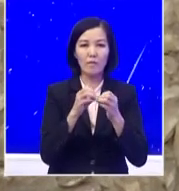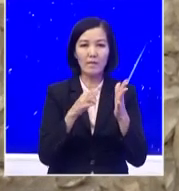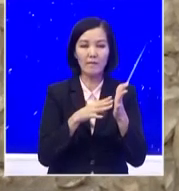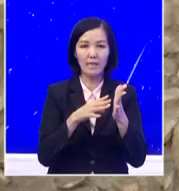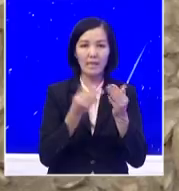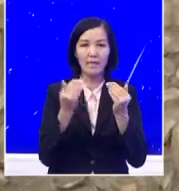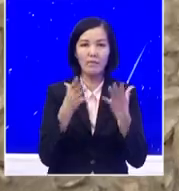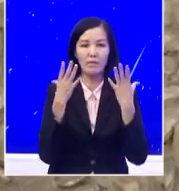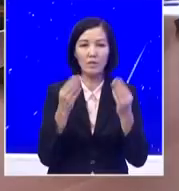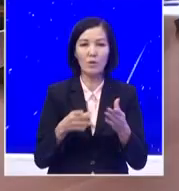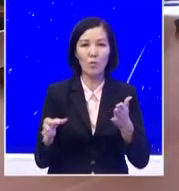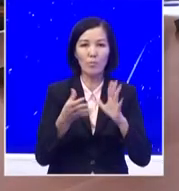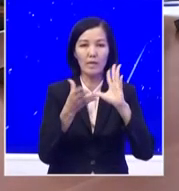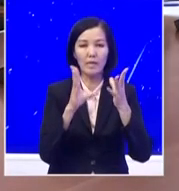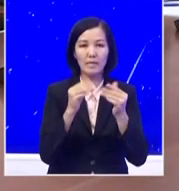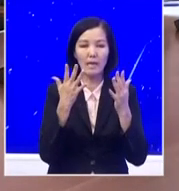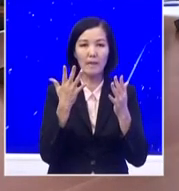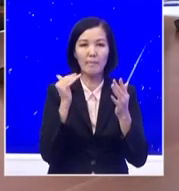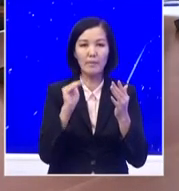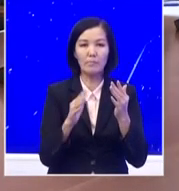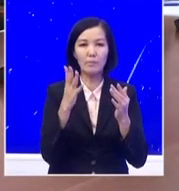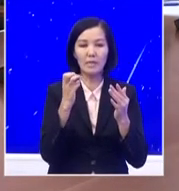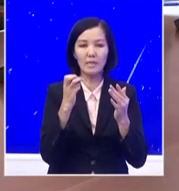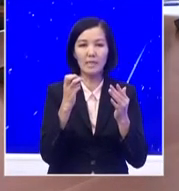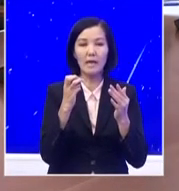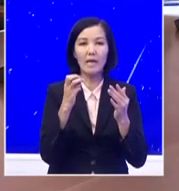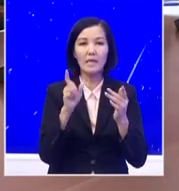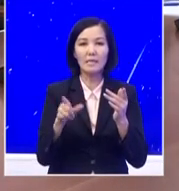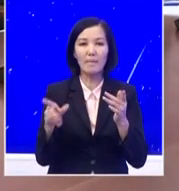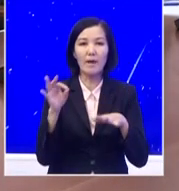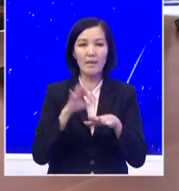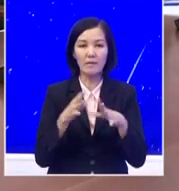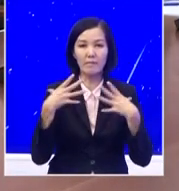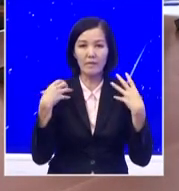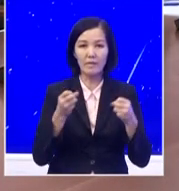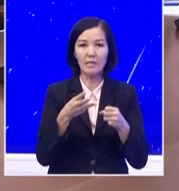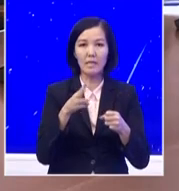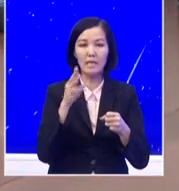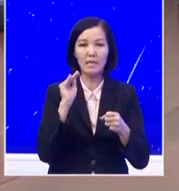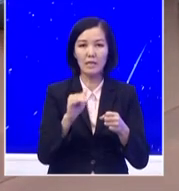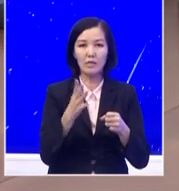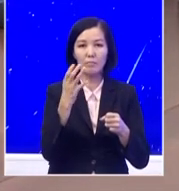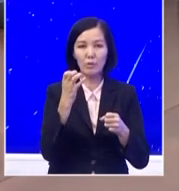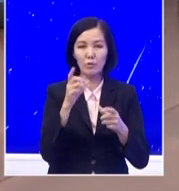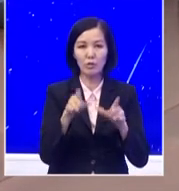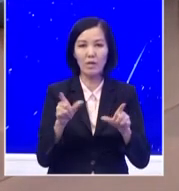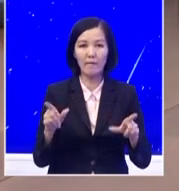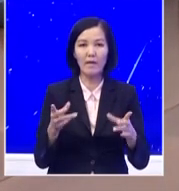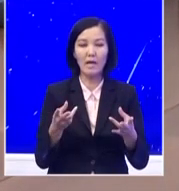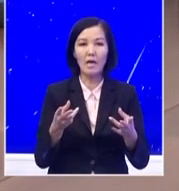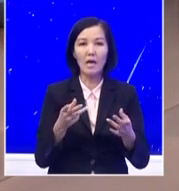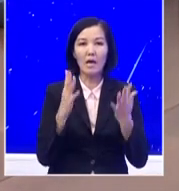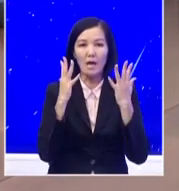COVID-19. На сегодня по области числится 5300 заболевших, выздоровевших 3500 человек.